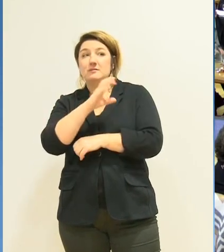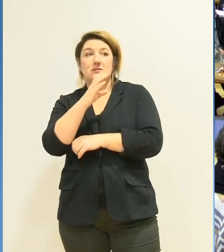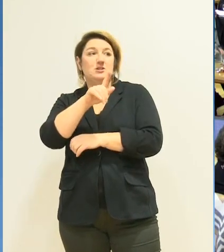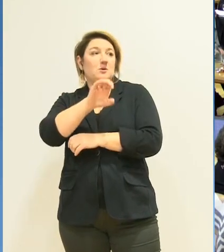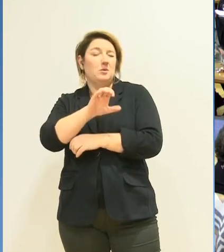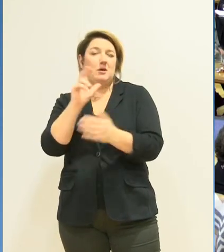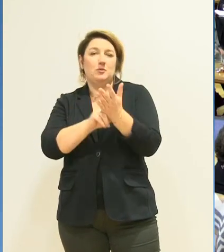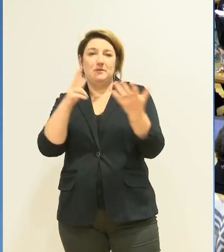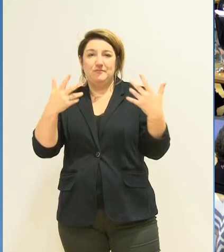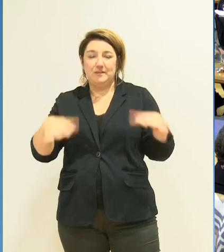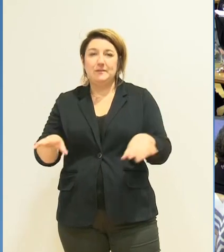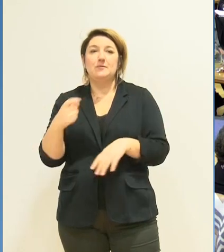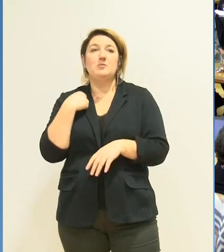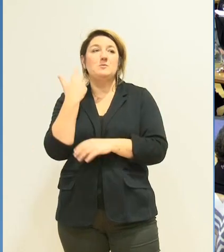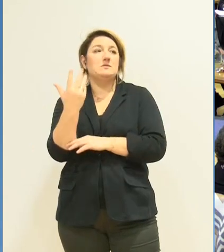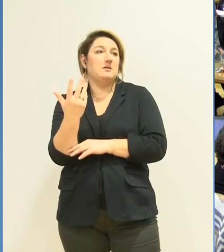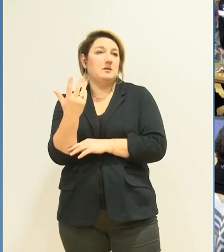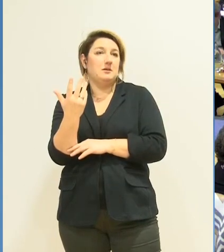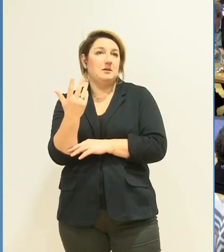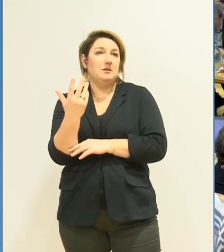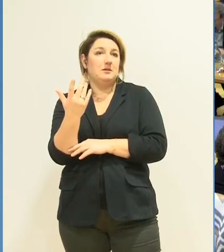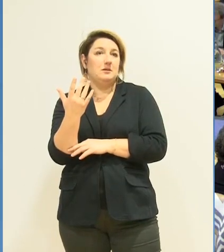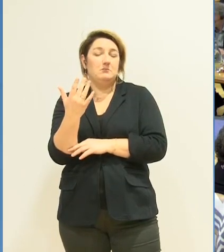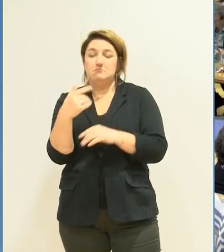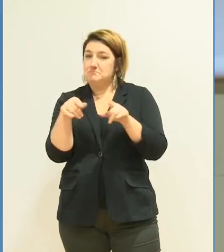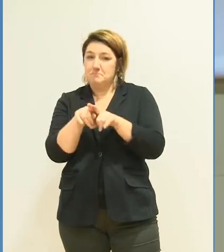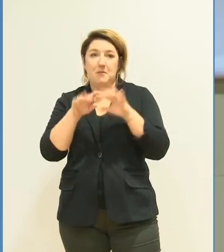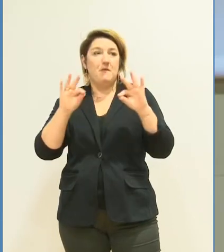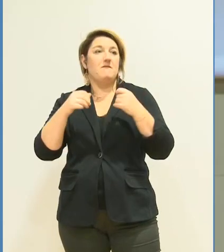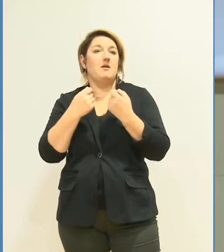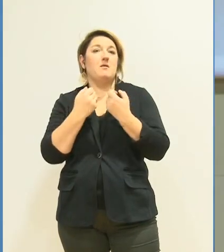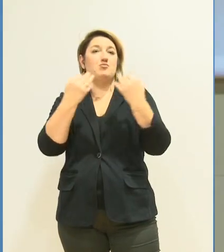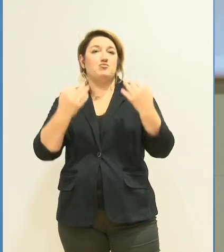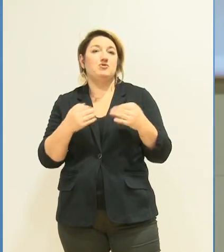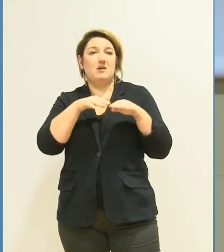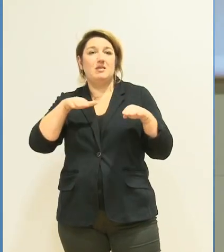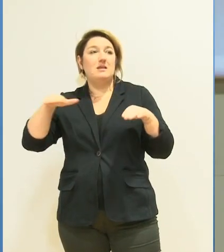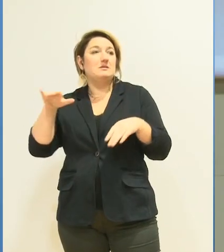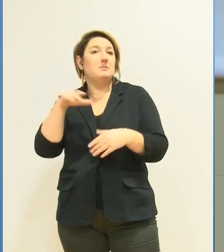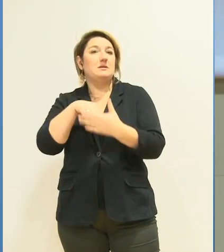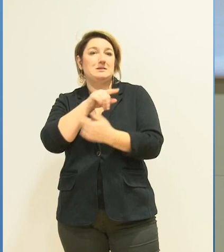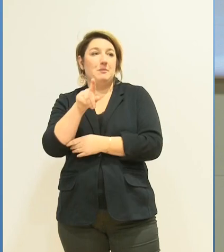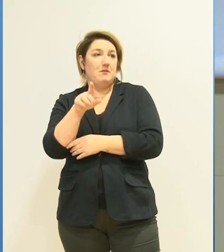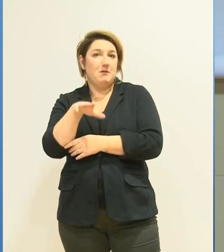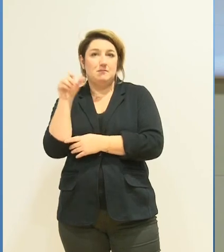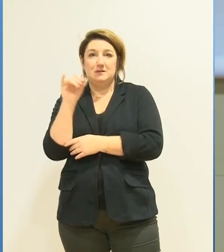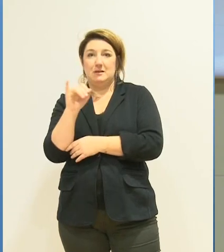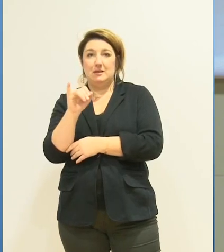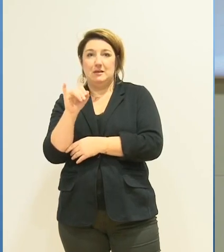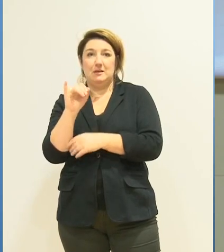délibération adoptée il ya délibération numéro 5 là aussi sur les budgets annexes qu'il prend pas part au vote qui s'abstient